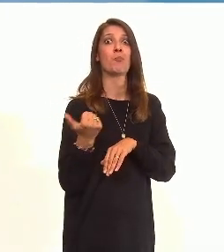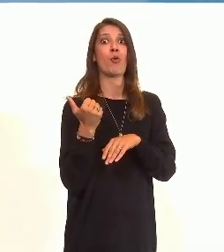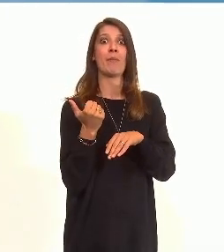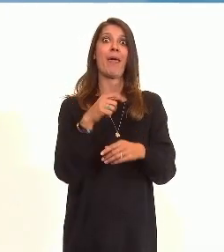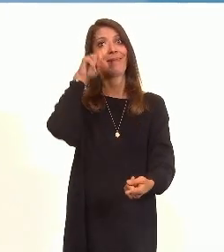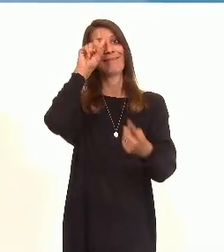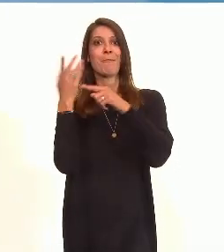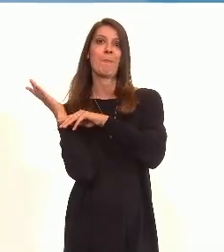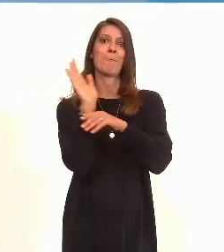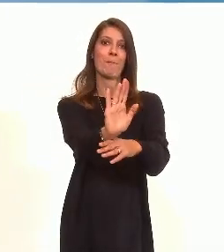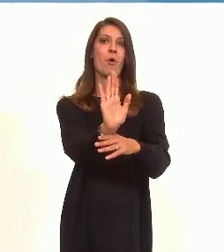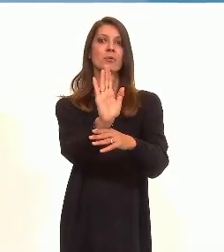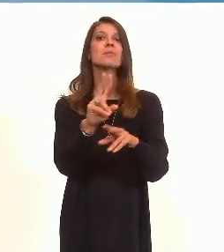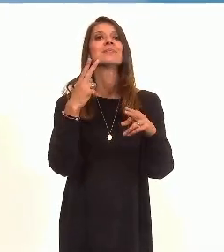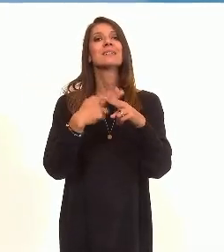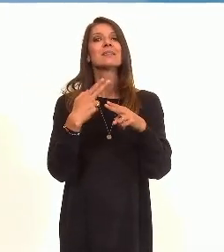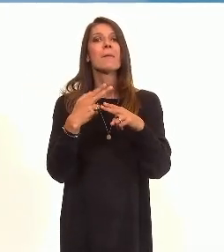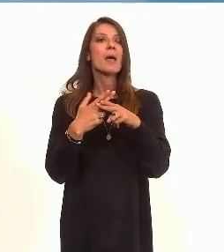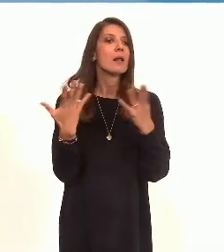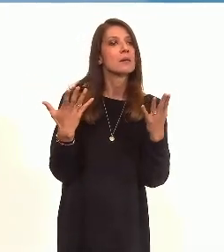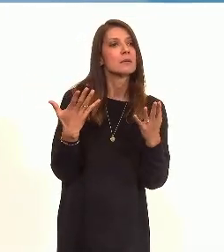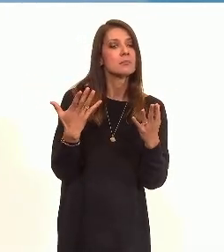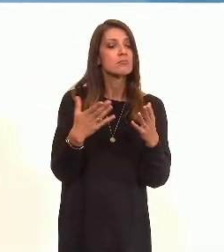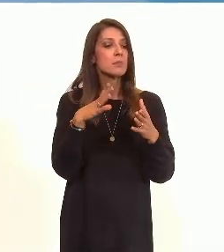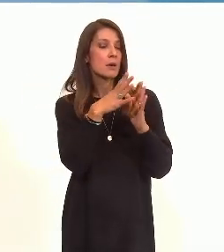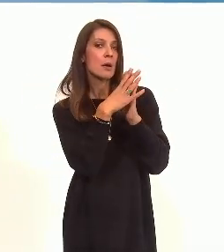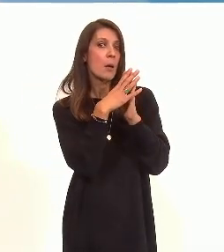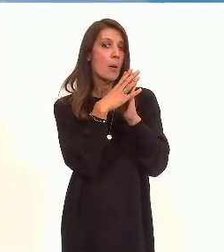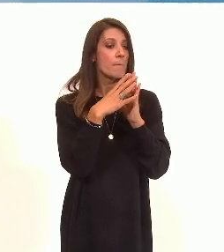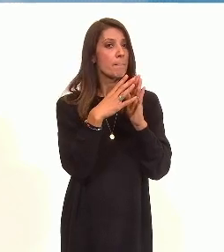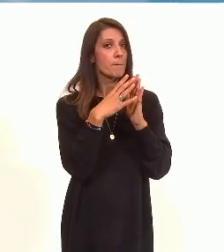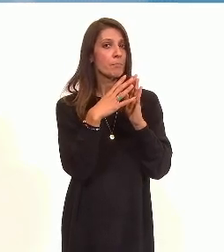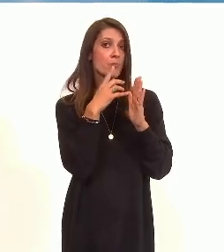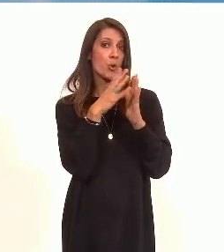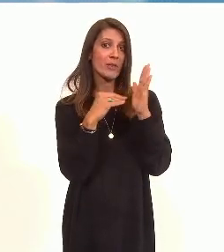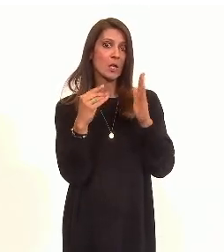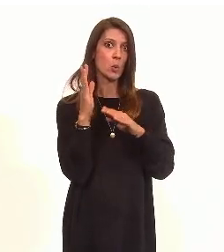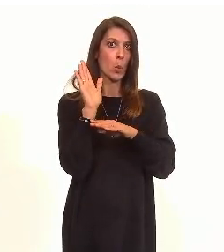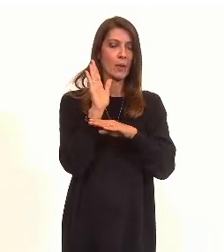thématique, approche innovante pour repenser les modèles de représentation. Jingle.